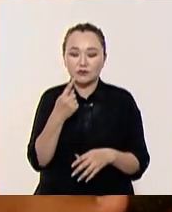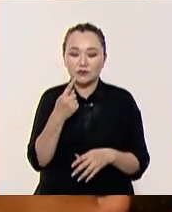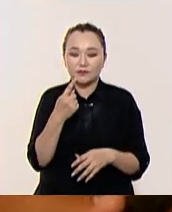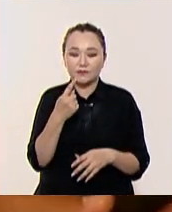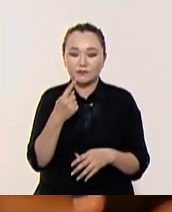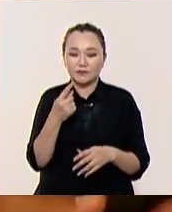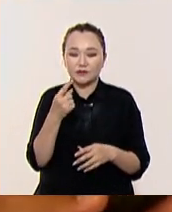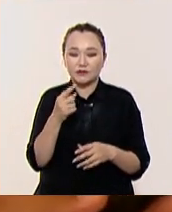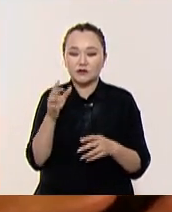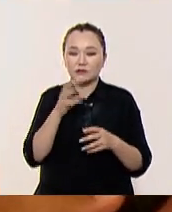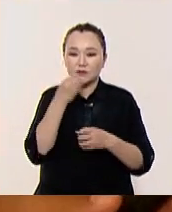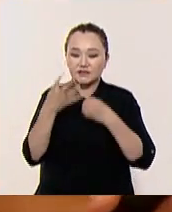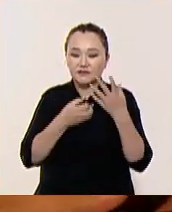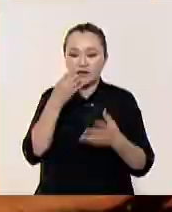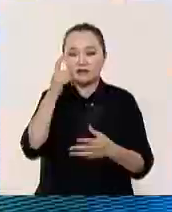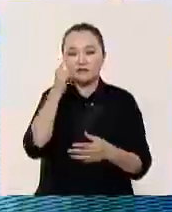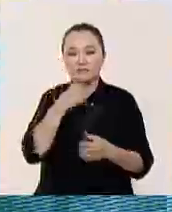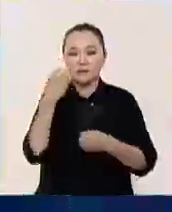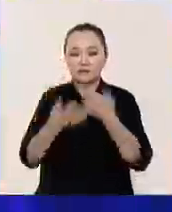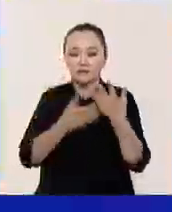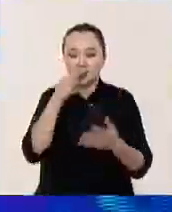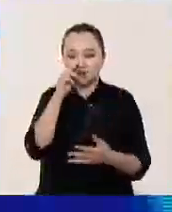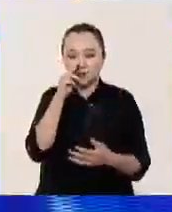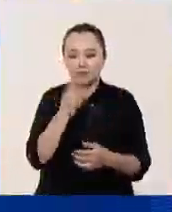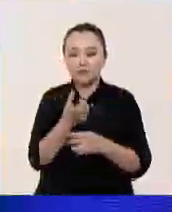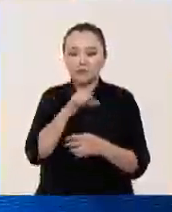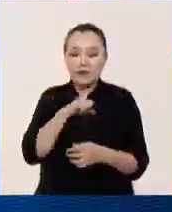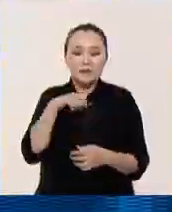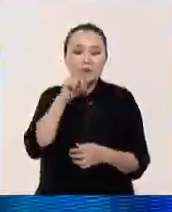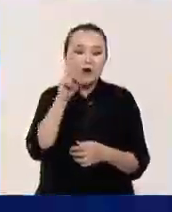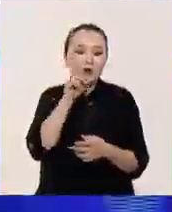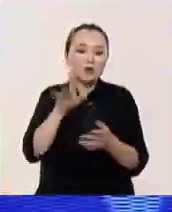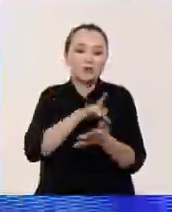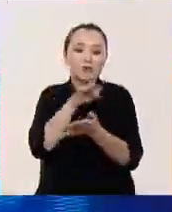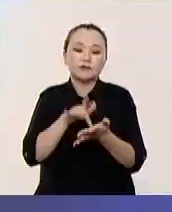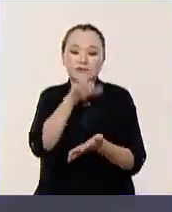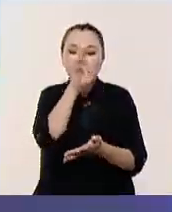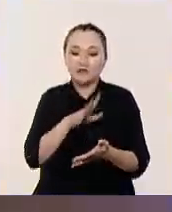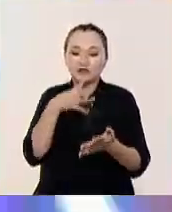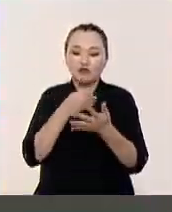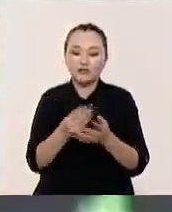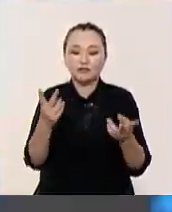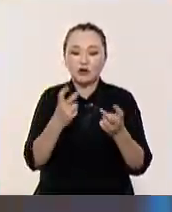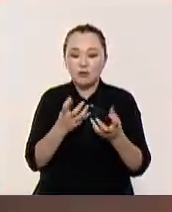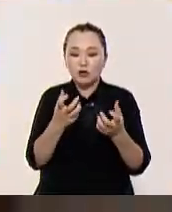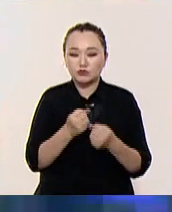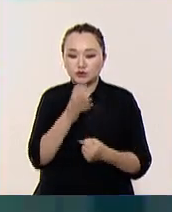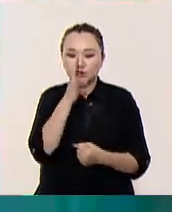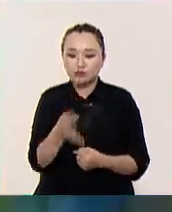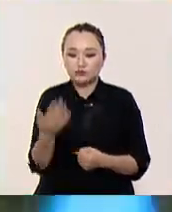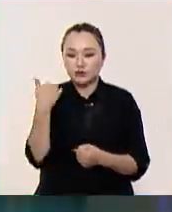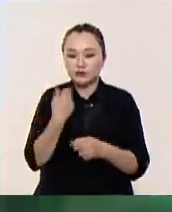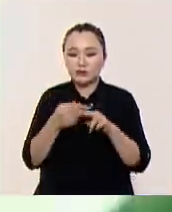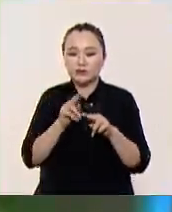жаса слышим киншаса шымкент самый молодой мегаполис страны свой статус он получил четыре года назад